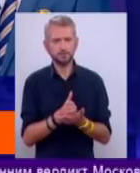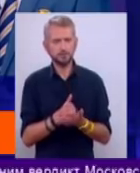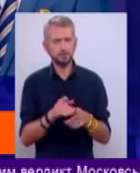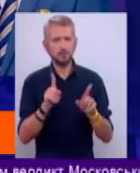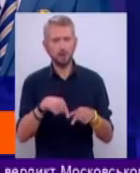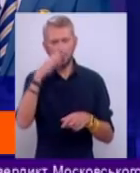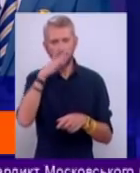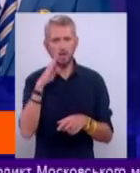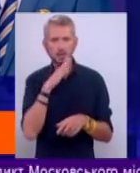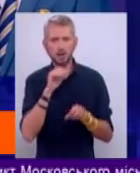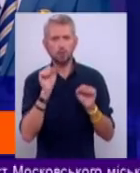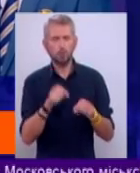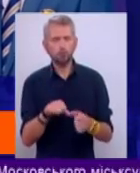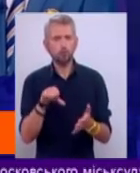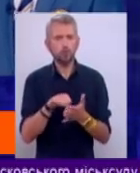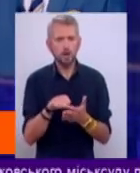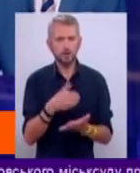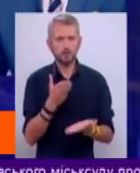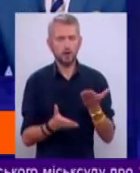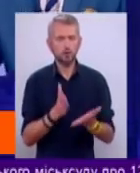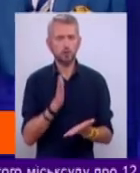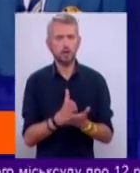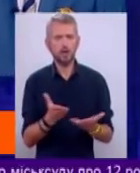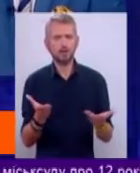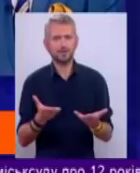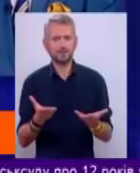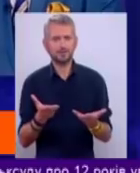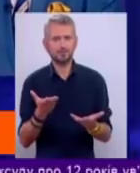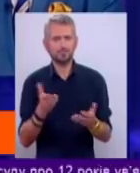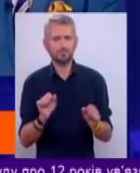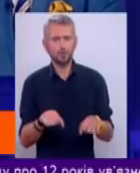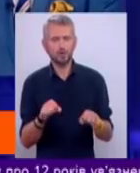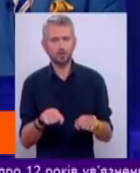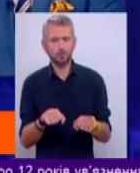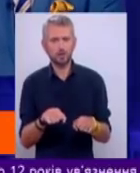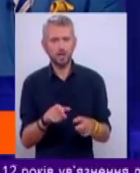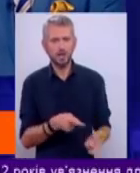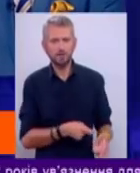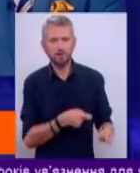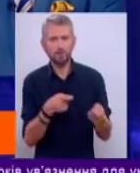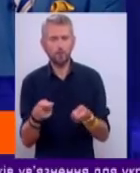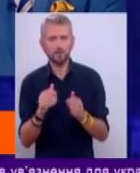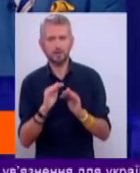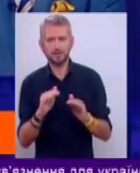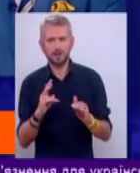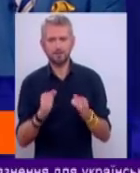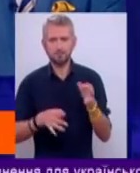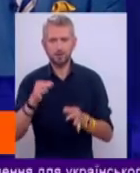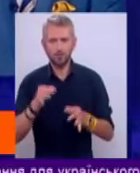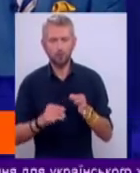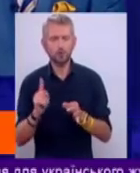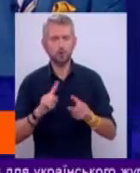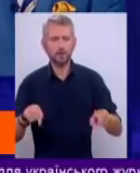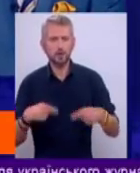Навіть батьки можуть долучатися, якщо є якісь можливості вивозити дітей, наприклад, на природу, щось